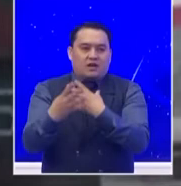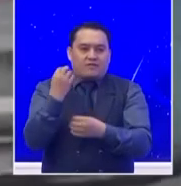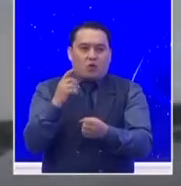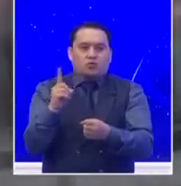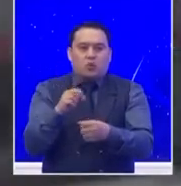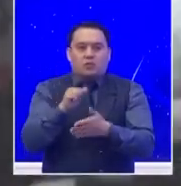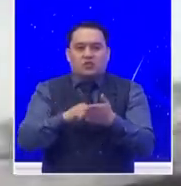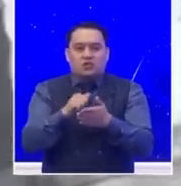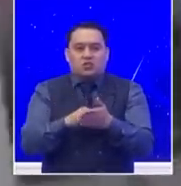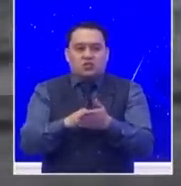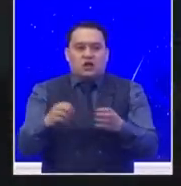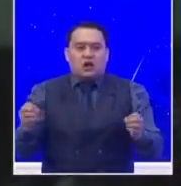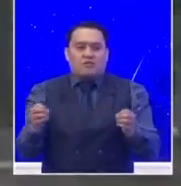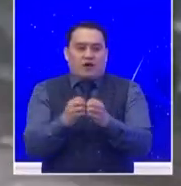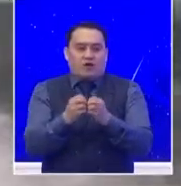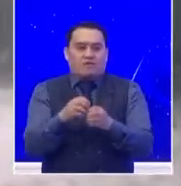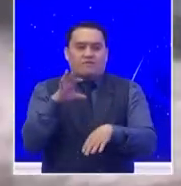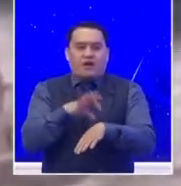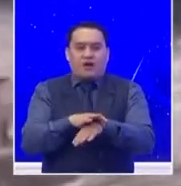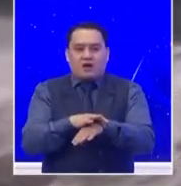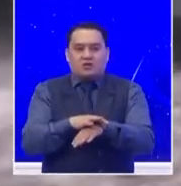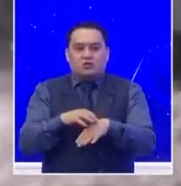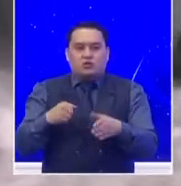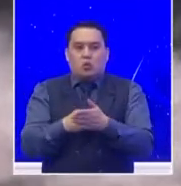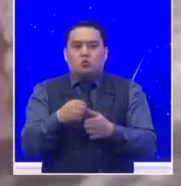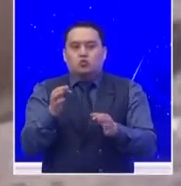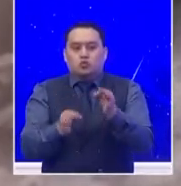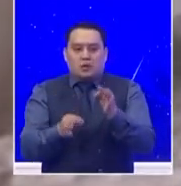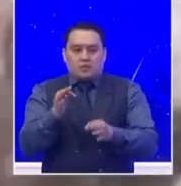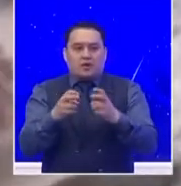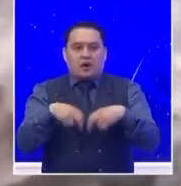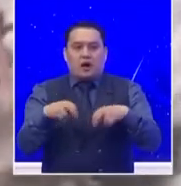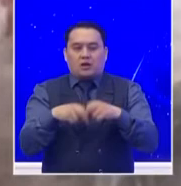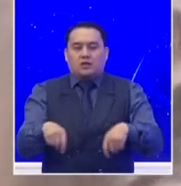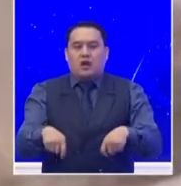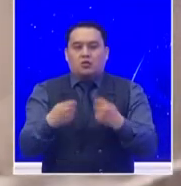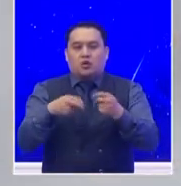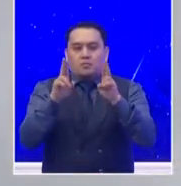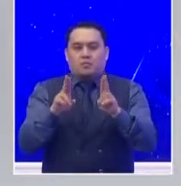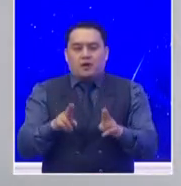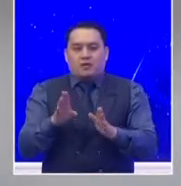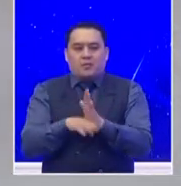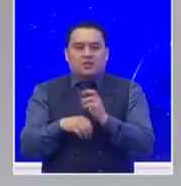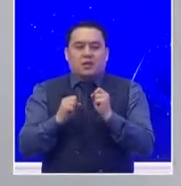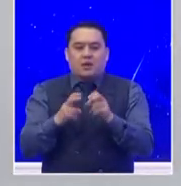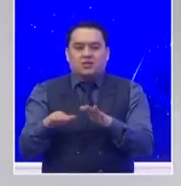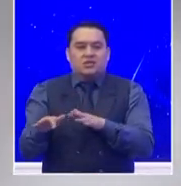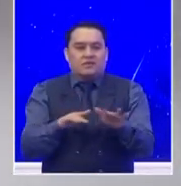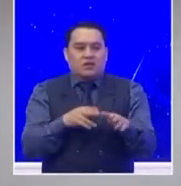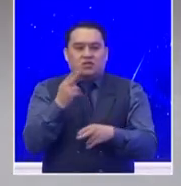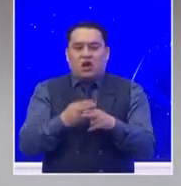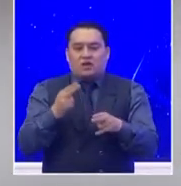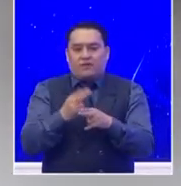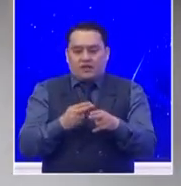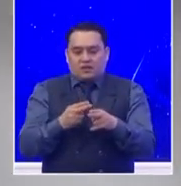стало причиной аварии. Этот факт зарегистрирован в едином реестре досудебных расследований по статье «Нарушение правил безопасности движения